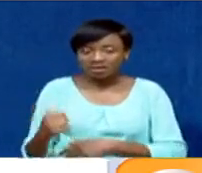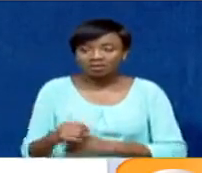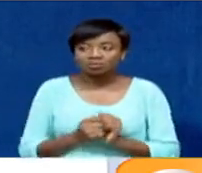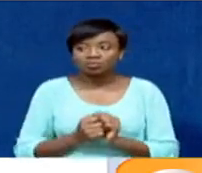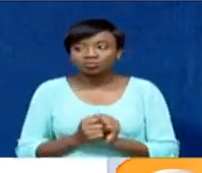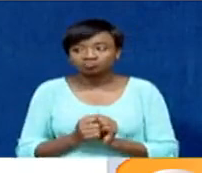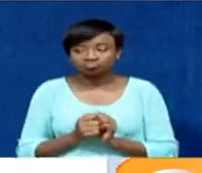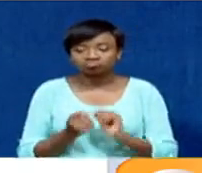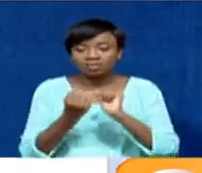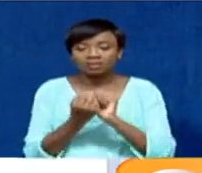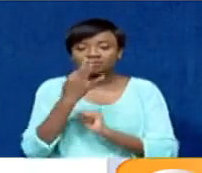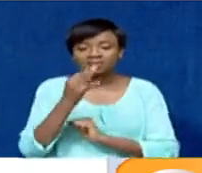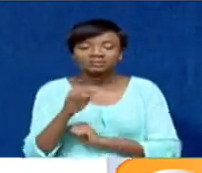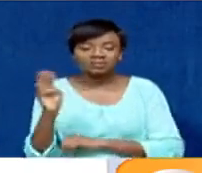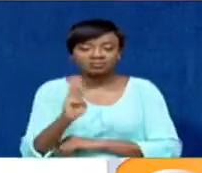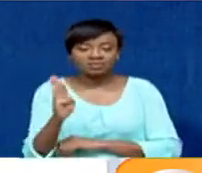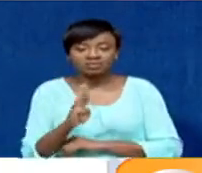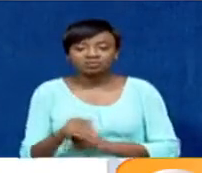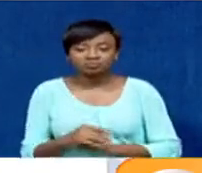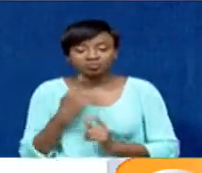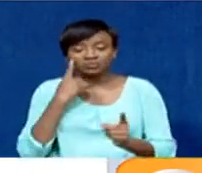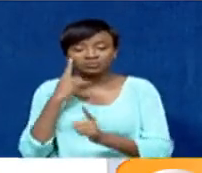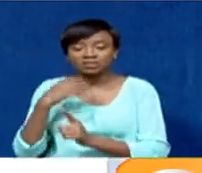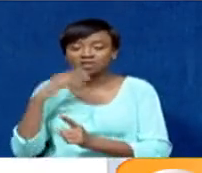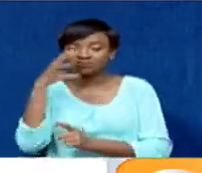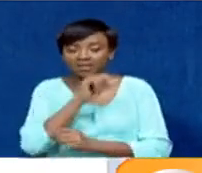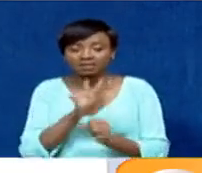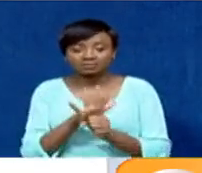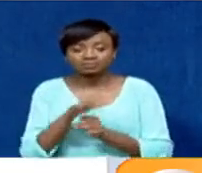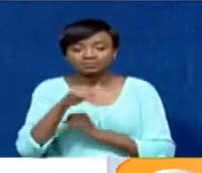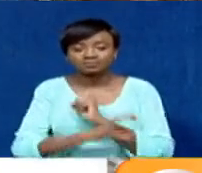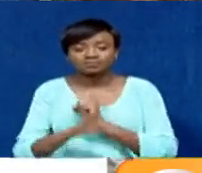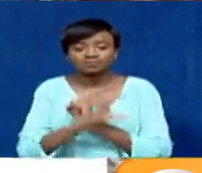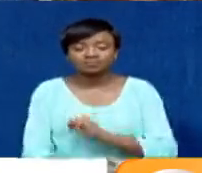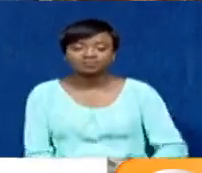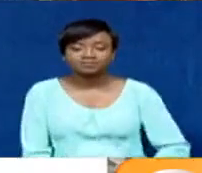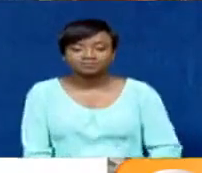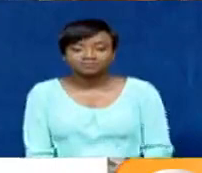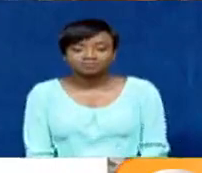Utata huu ndio uliosababisha uhaba wa mafuta unaoendelea kushuhudiwa humu nchini.